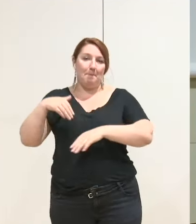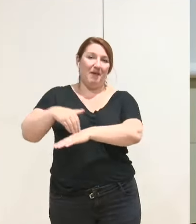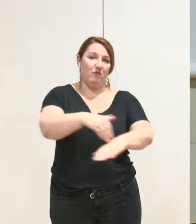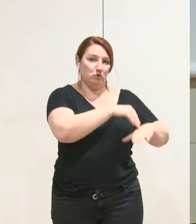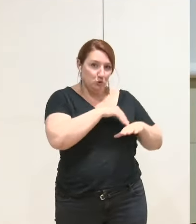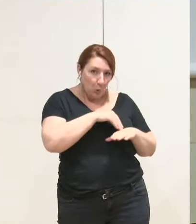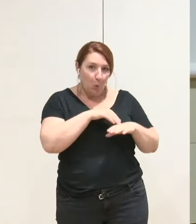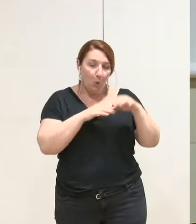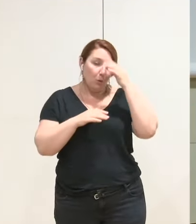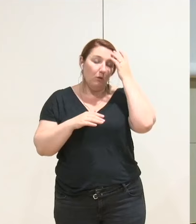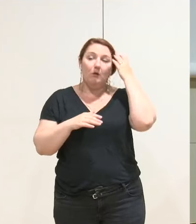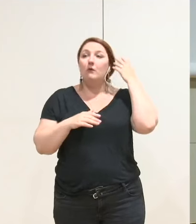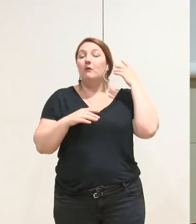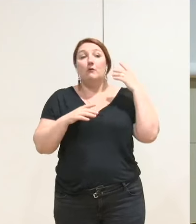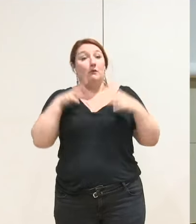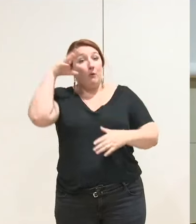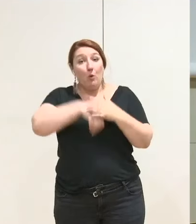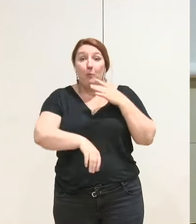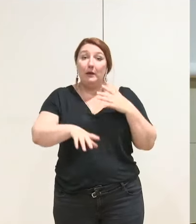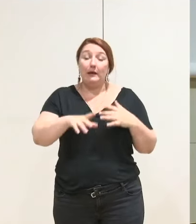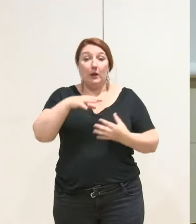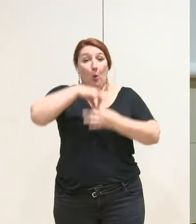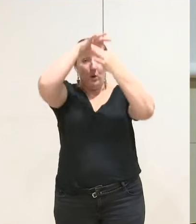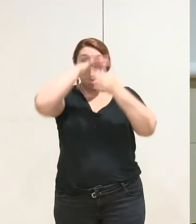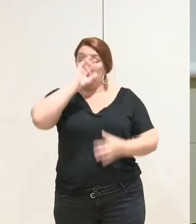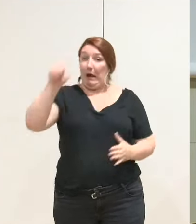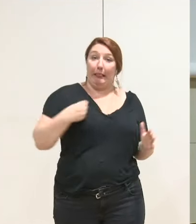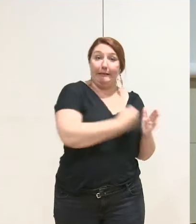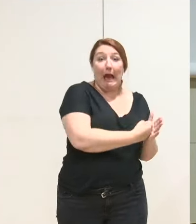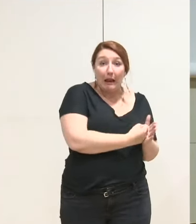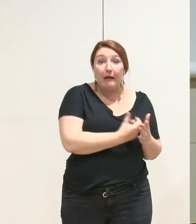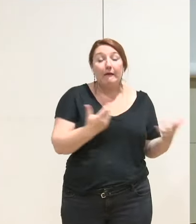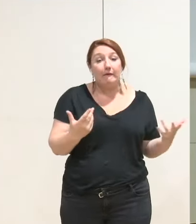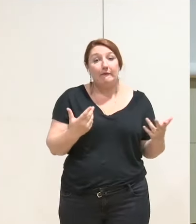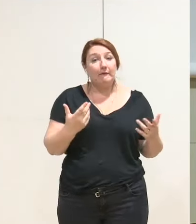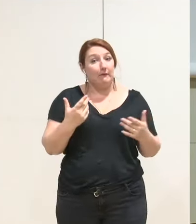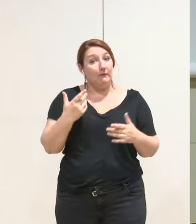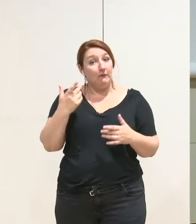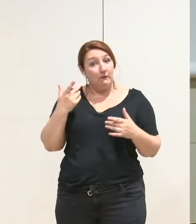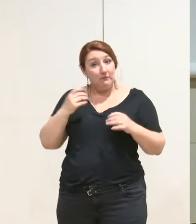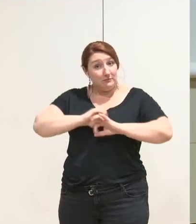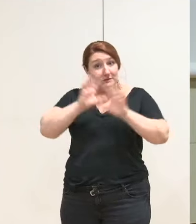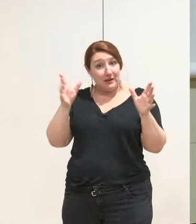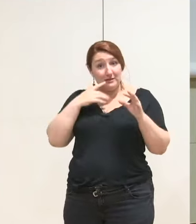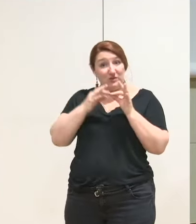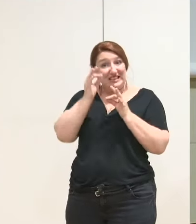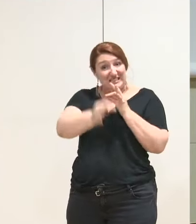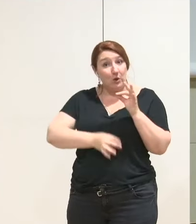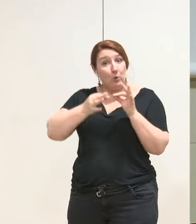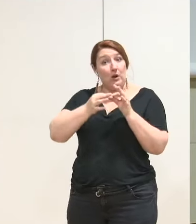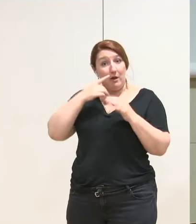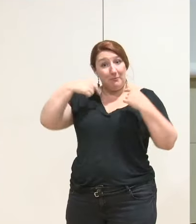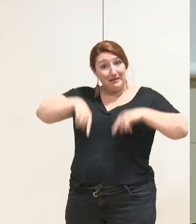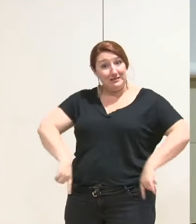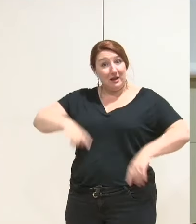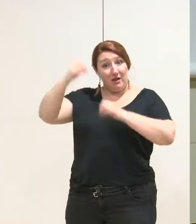phénomènes y compris de la radicalisation et c'est des instructions clair si j'ose dire hein qui descendent par voie de circulaire ministérielle et en